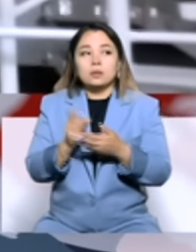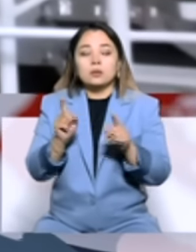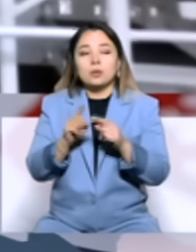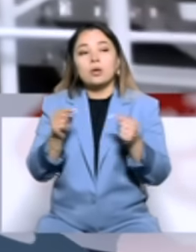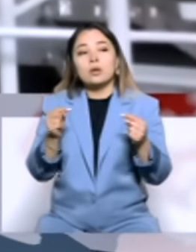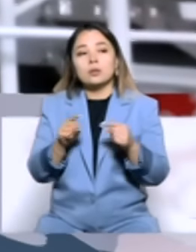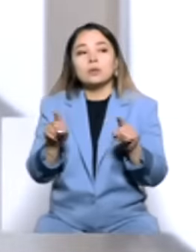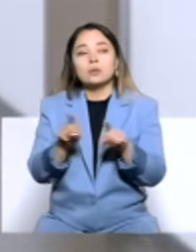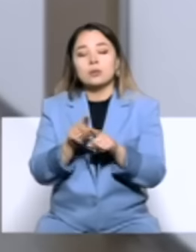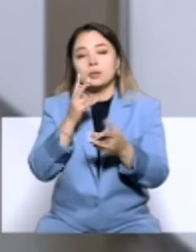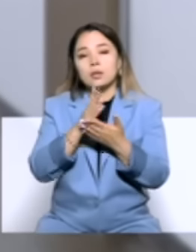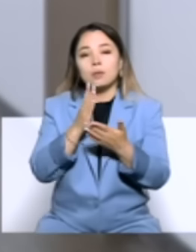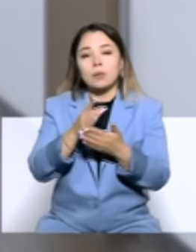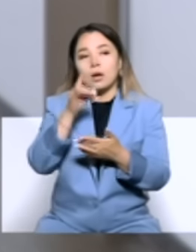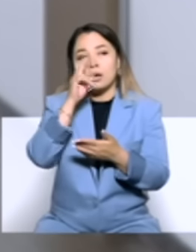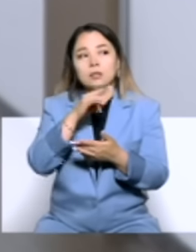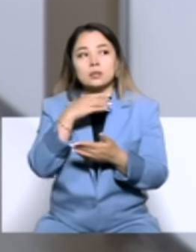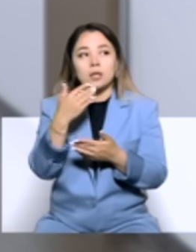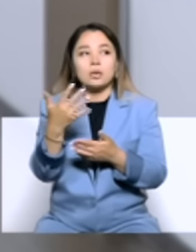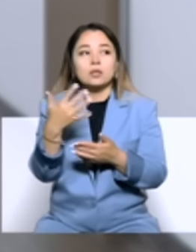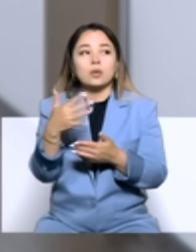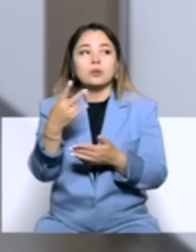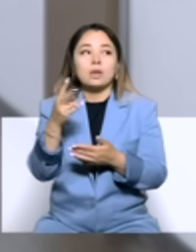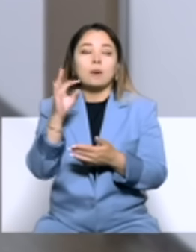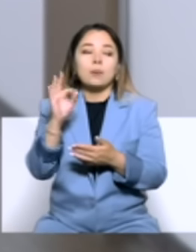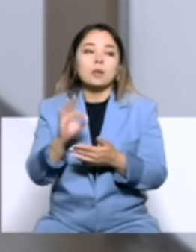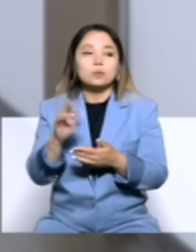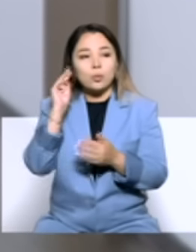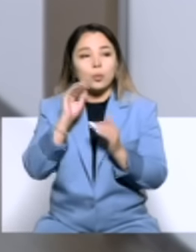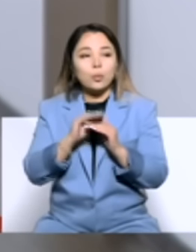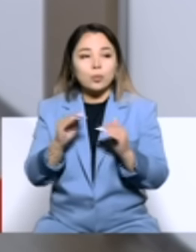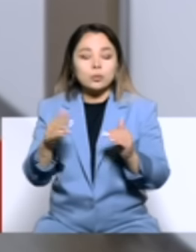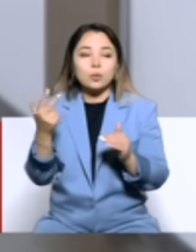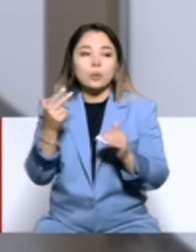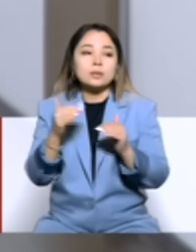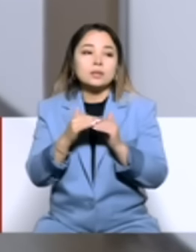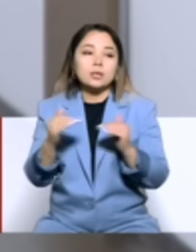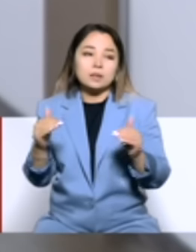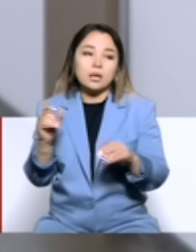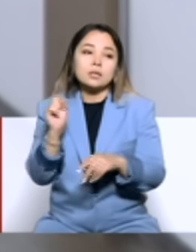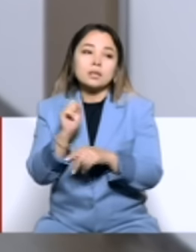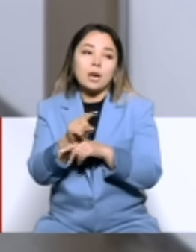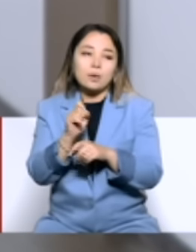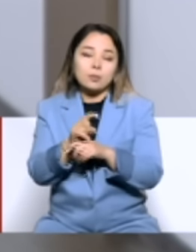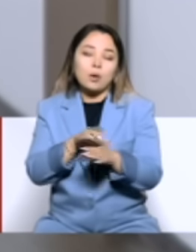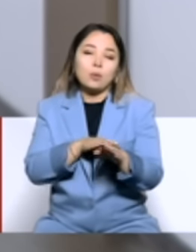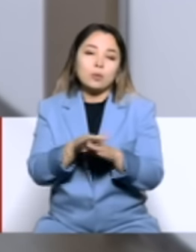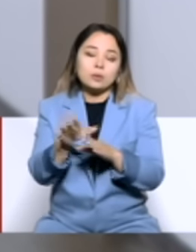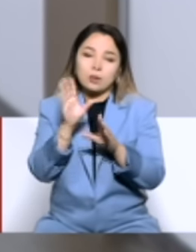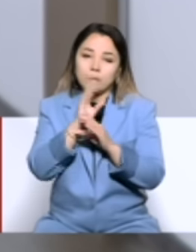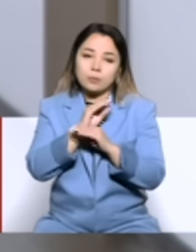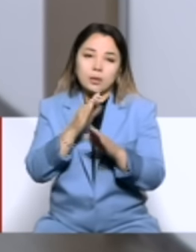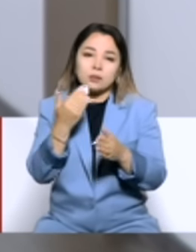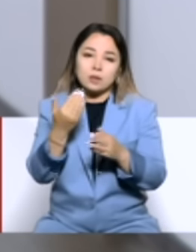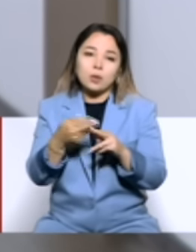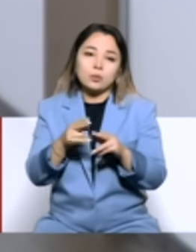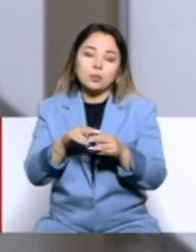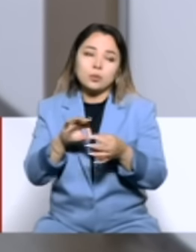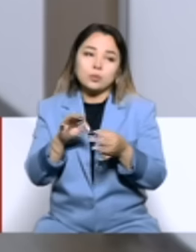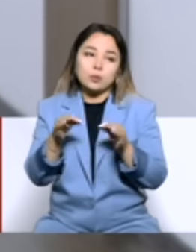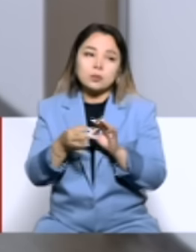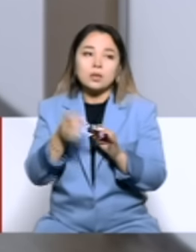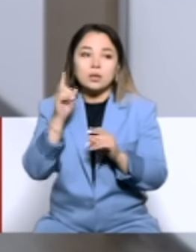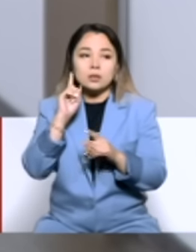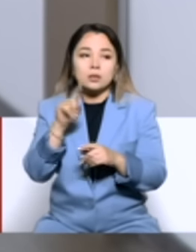нәтижелерге ұқсас болып шықты. Қазақстанның 52% оқушысы 3-ші деңгейдегі тапсырмаларды орындай алмаған, яғни оларға қиын болған